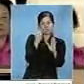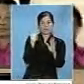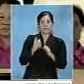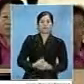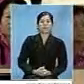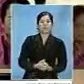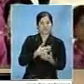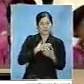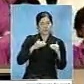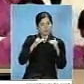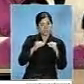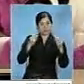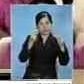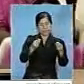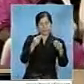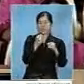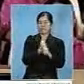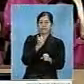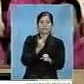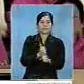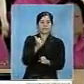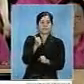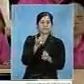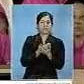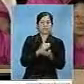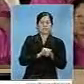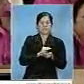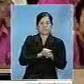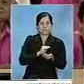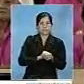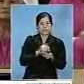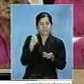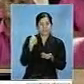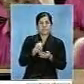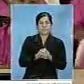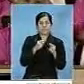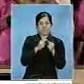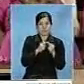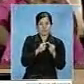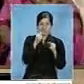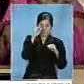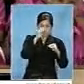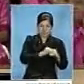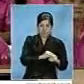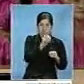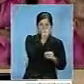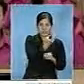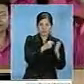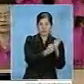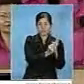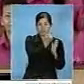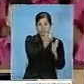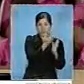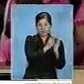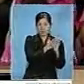ที่เราให้สิทธิ์ได้การออมมากหน่อยในครั้งแรกเพราะว่าสามารถคำนวณใช้สิทธิ์ย้อนหลัง